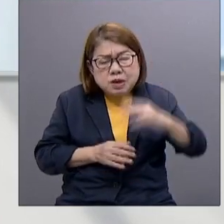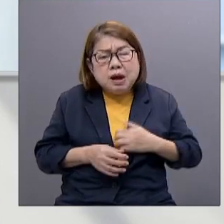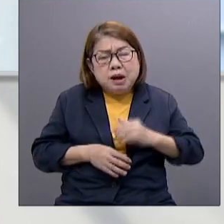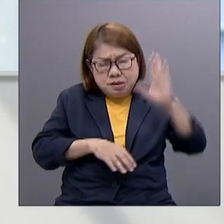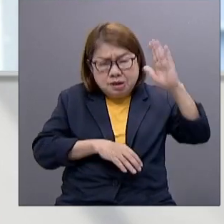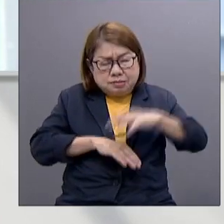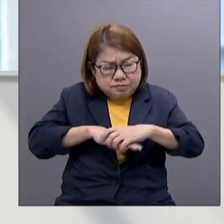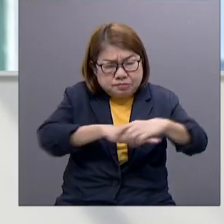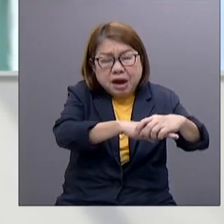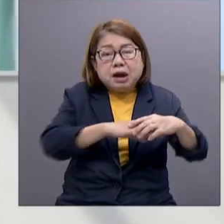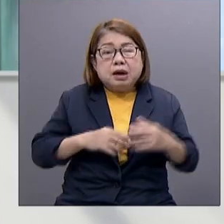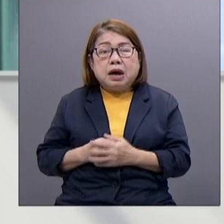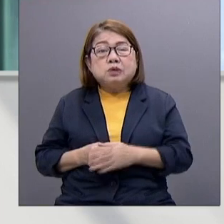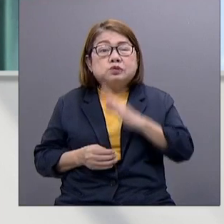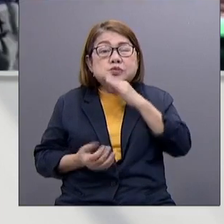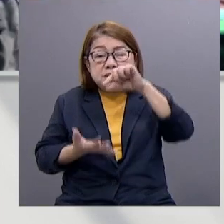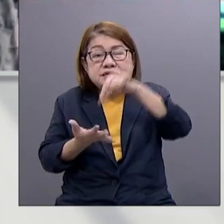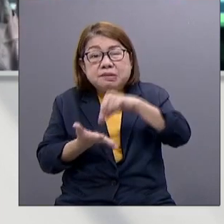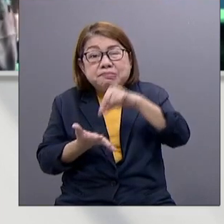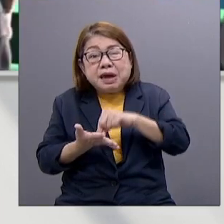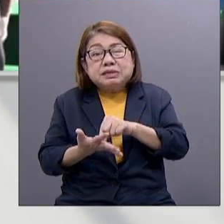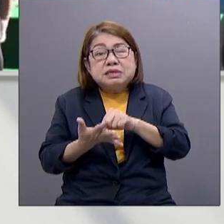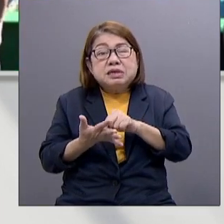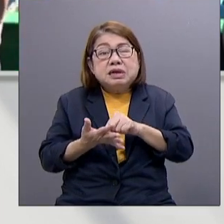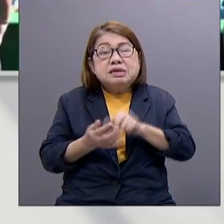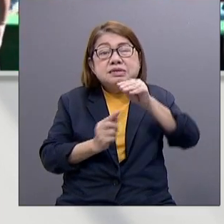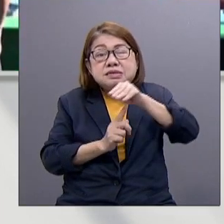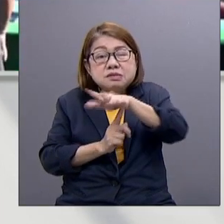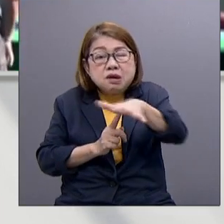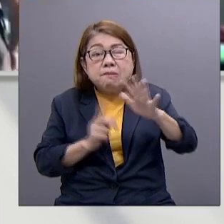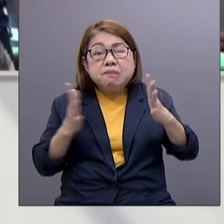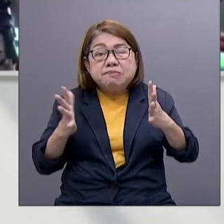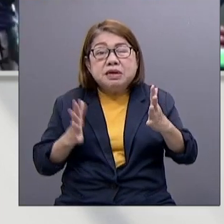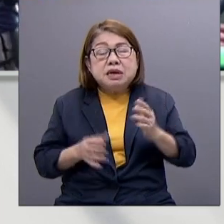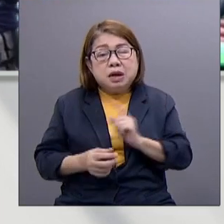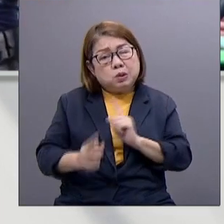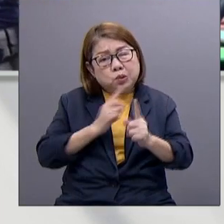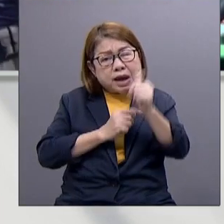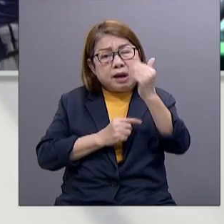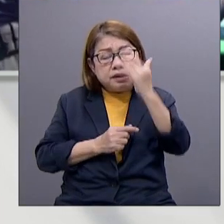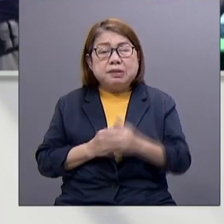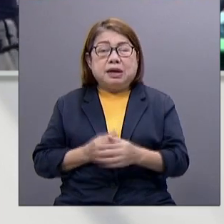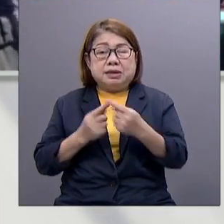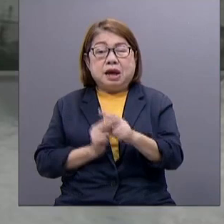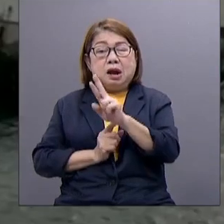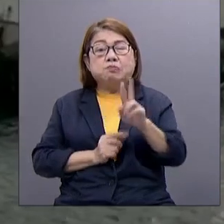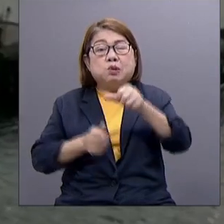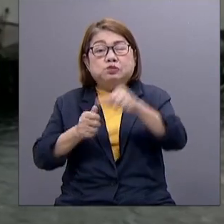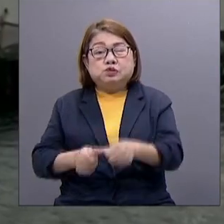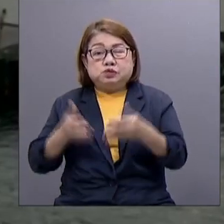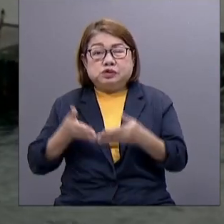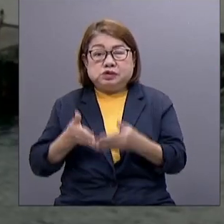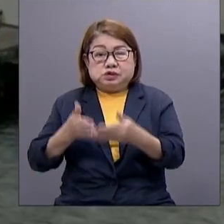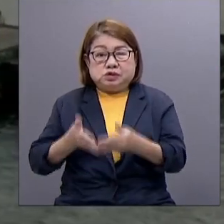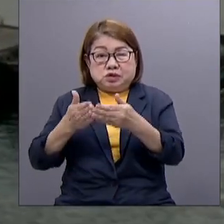อย่างไรนะคะเรื่องนี้เนี่ยยังมีข้อสังเกตที่น่าสำคัญก็คือระบบทรานสปอนเดอร์ค่ะของเรือที่จะปรากฏอยู่ใน